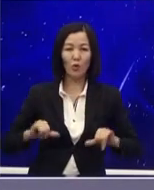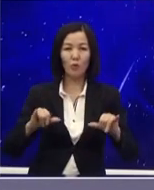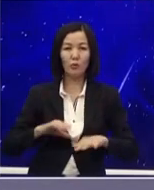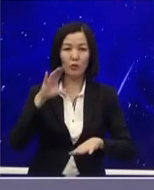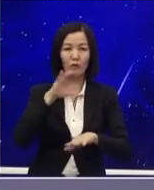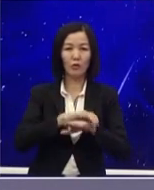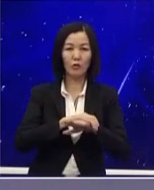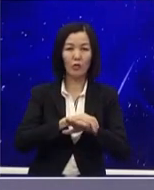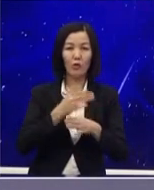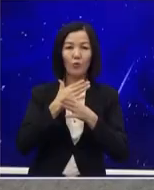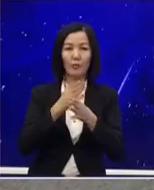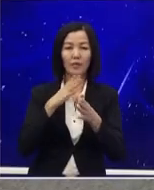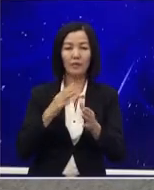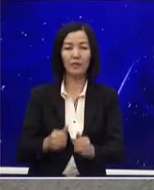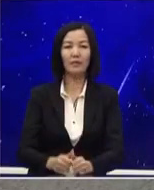баулайды.